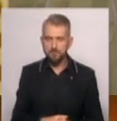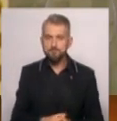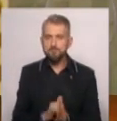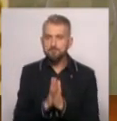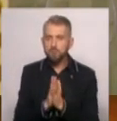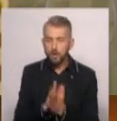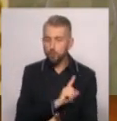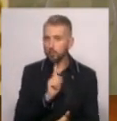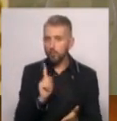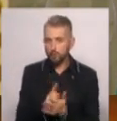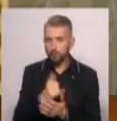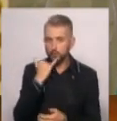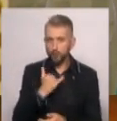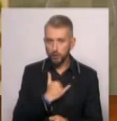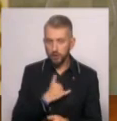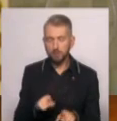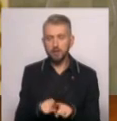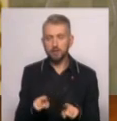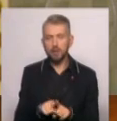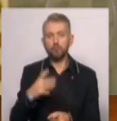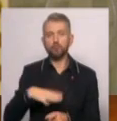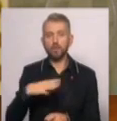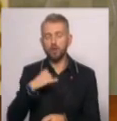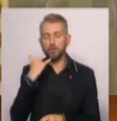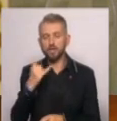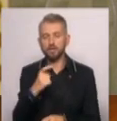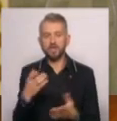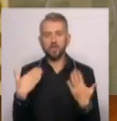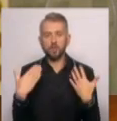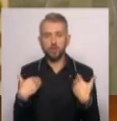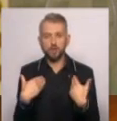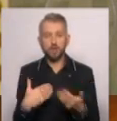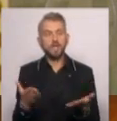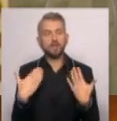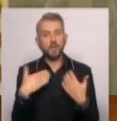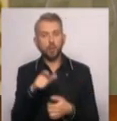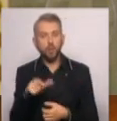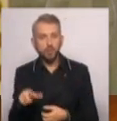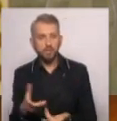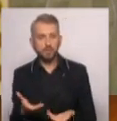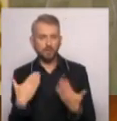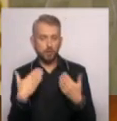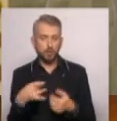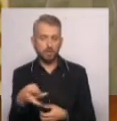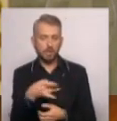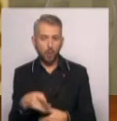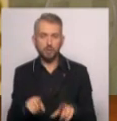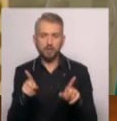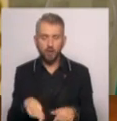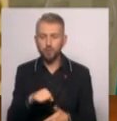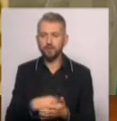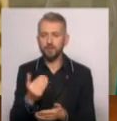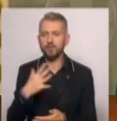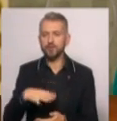ласка, обов'язково долучайтеся. І так само чекаємо дзвінків зі Святошина. Будь ласка, святошинці, Святошинський район. Також від вас